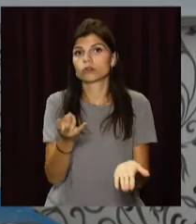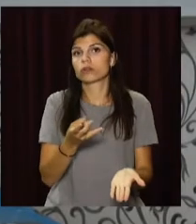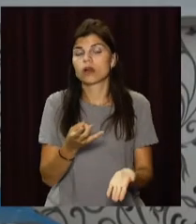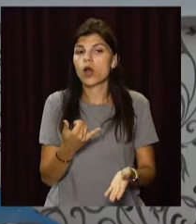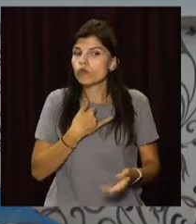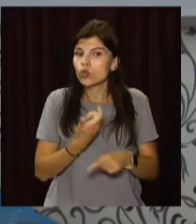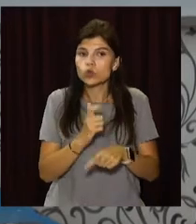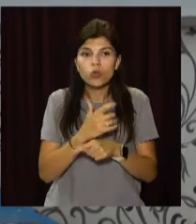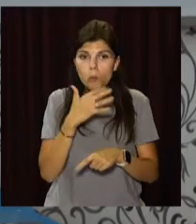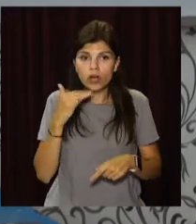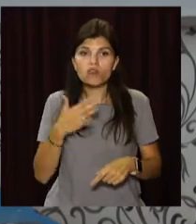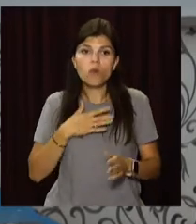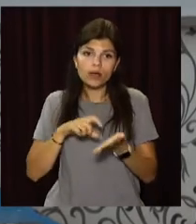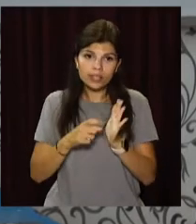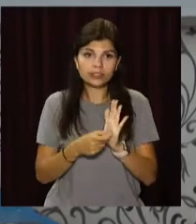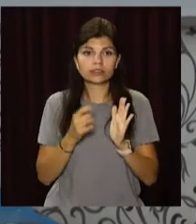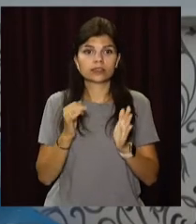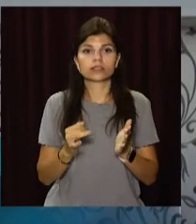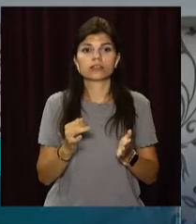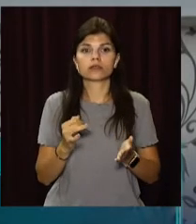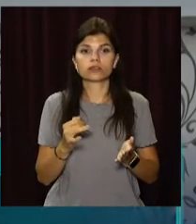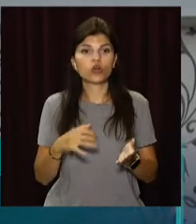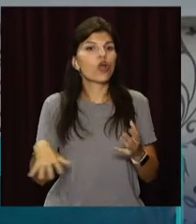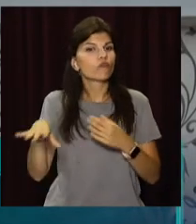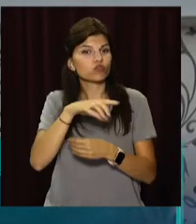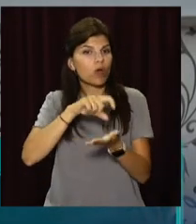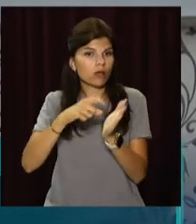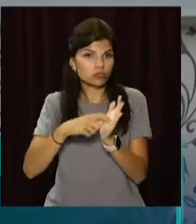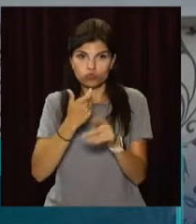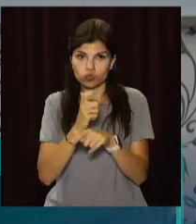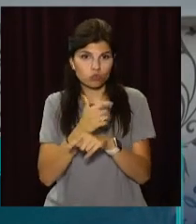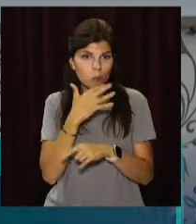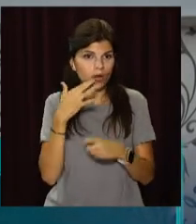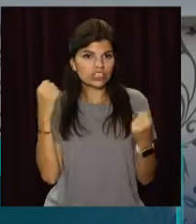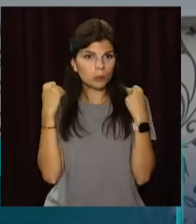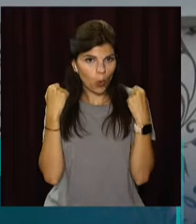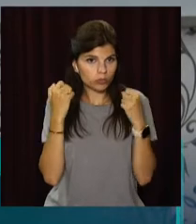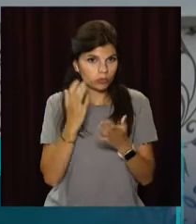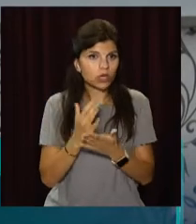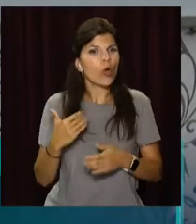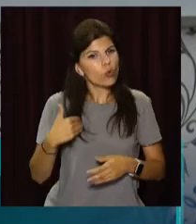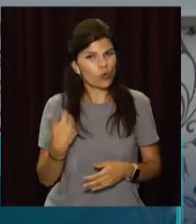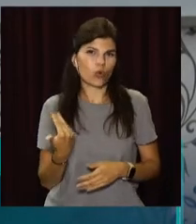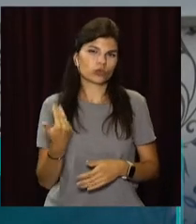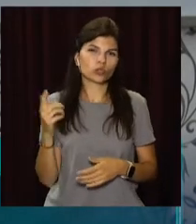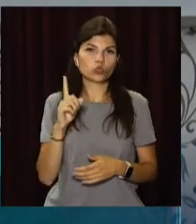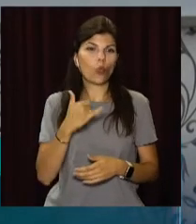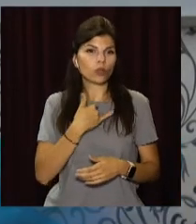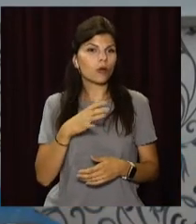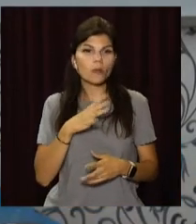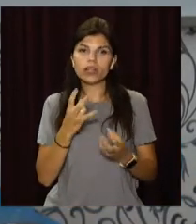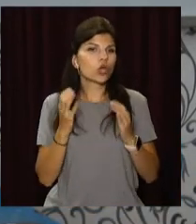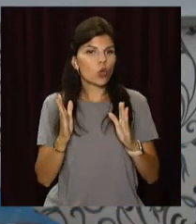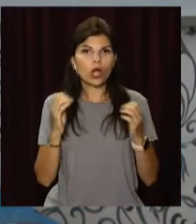дуже багато, і в моєму класі, і в усіх класах дуже багато спортсменів, і хочеться, щоб в нас було не тільки